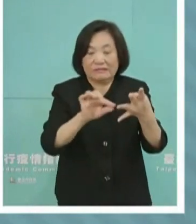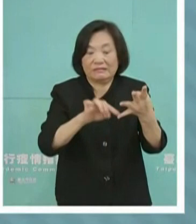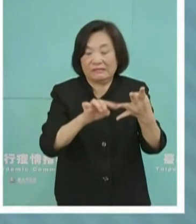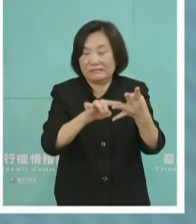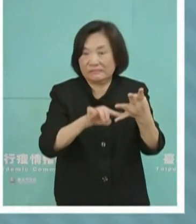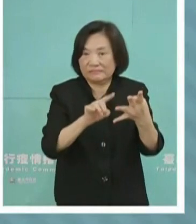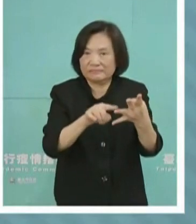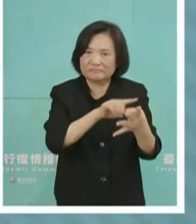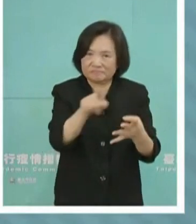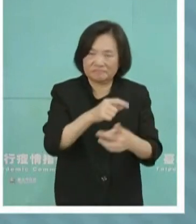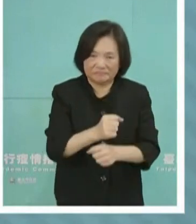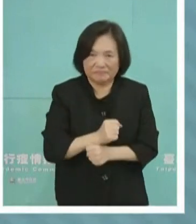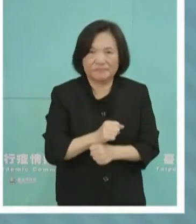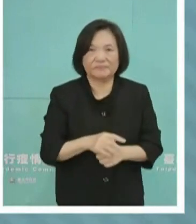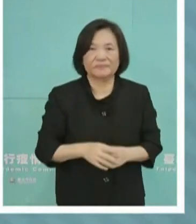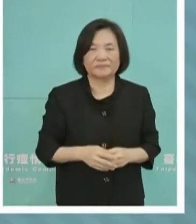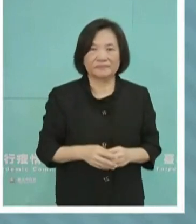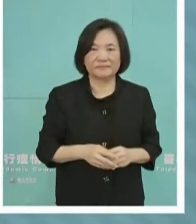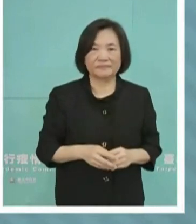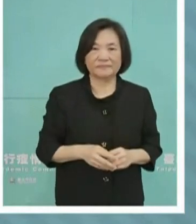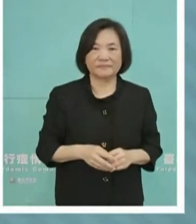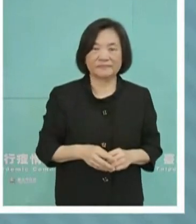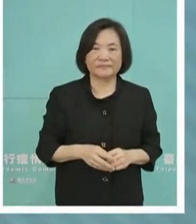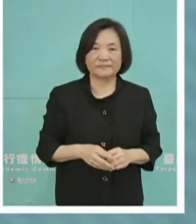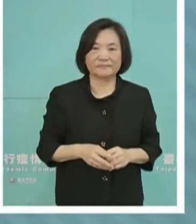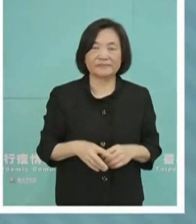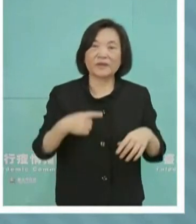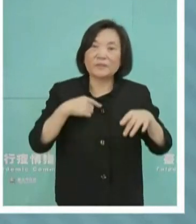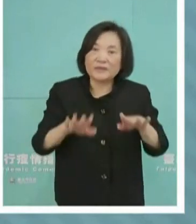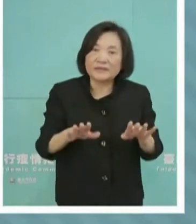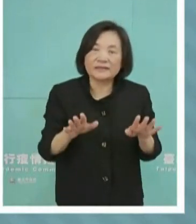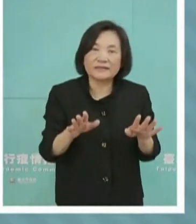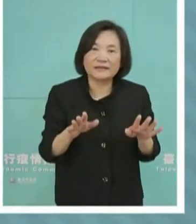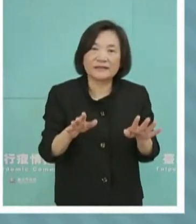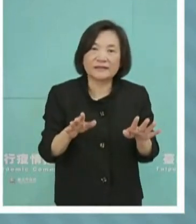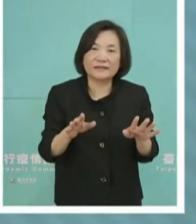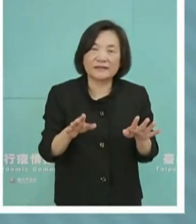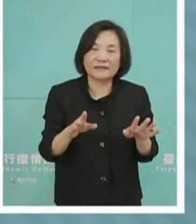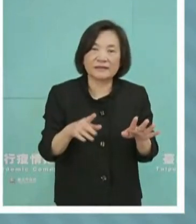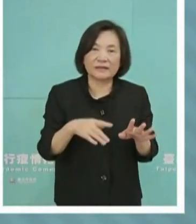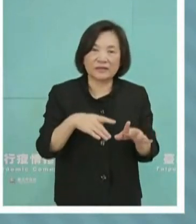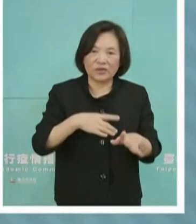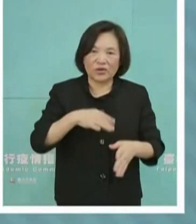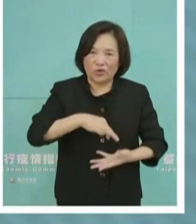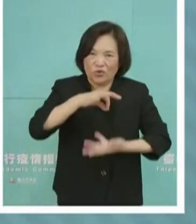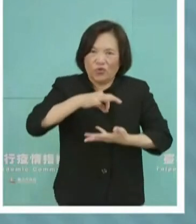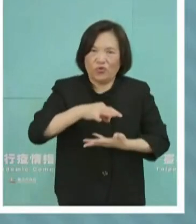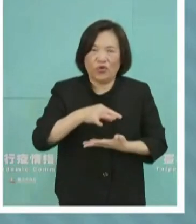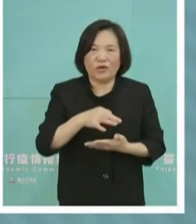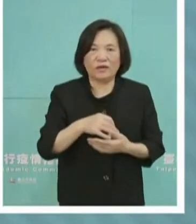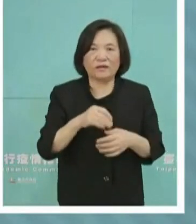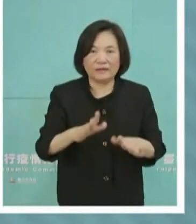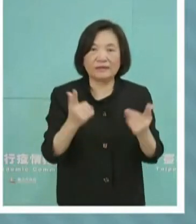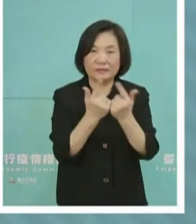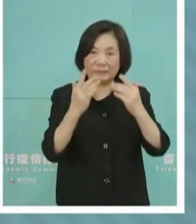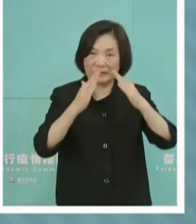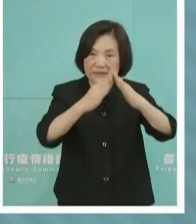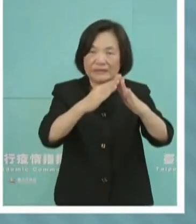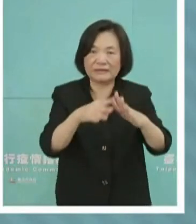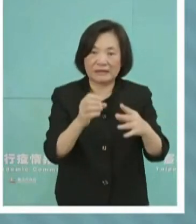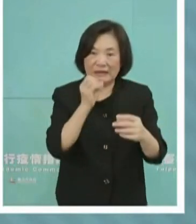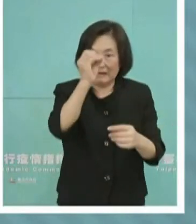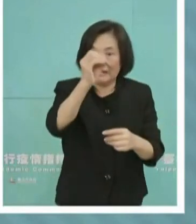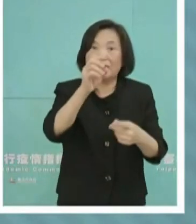还是要注意的。所以这个，所以我这也是我最担心的是什么的？因为没有错，的确台北是在加